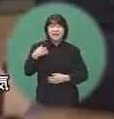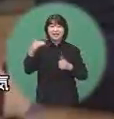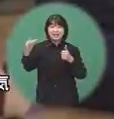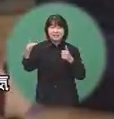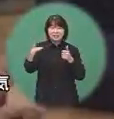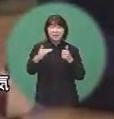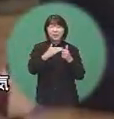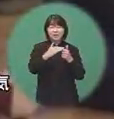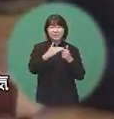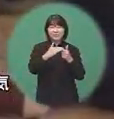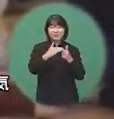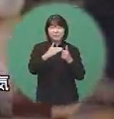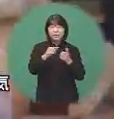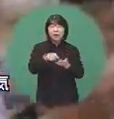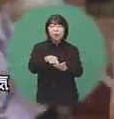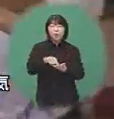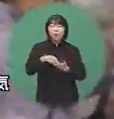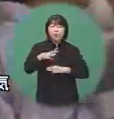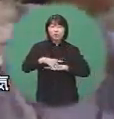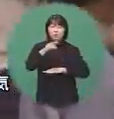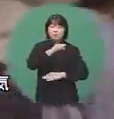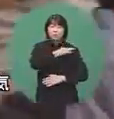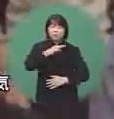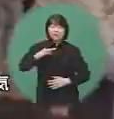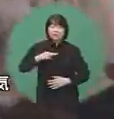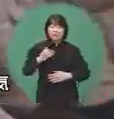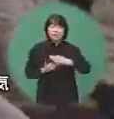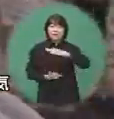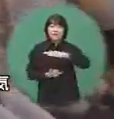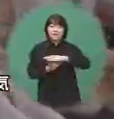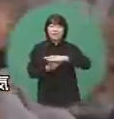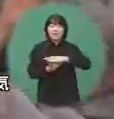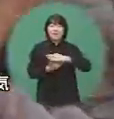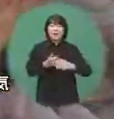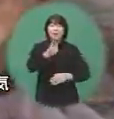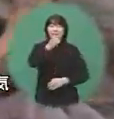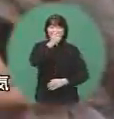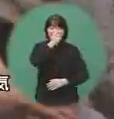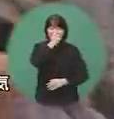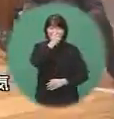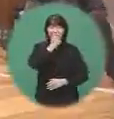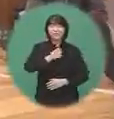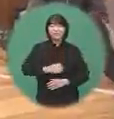室で、申し込み初日で定員がいっぱいになったということです。